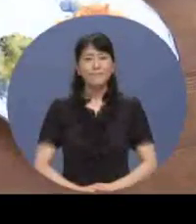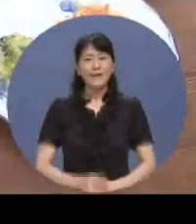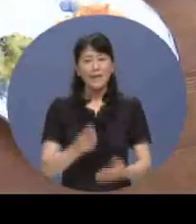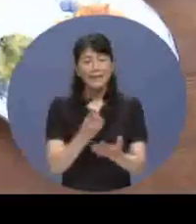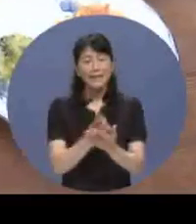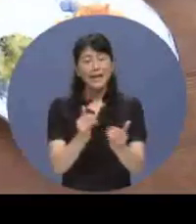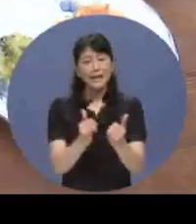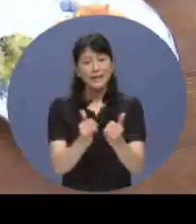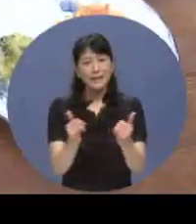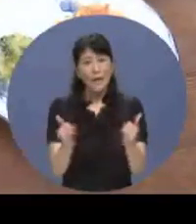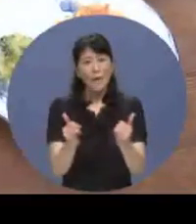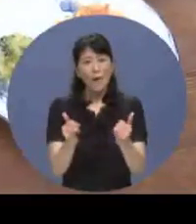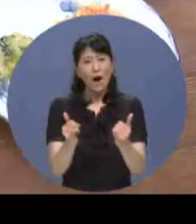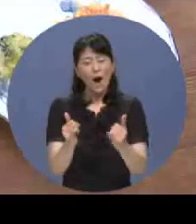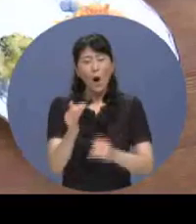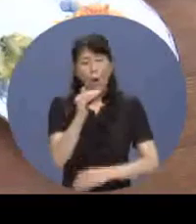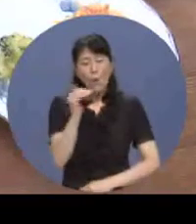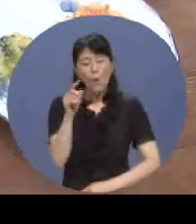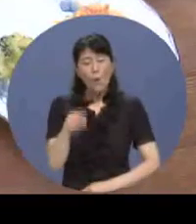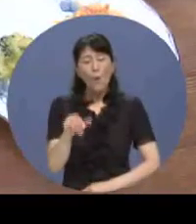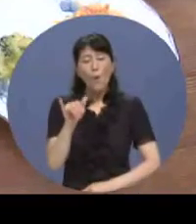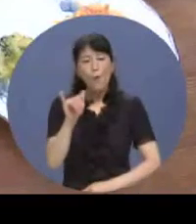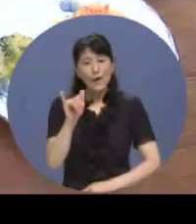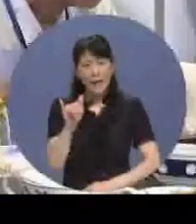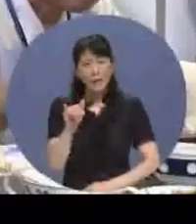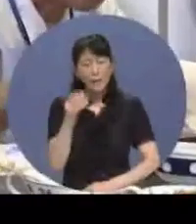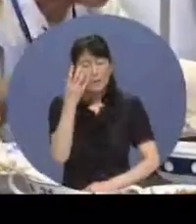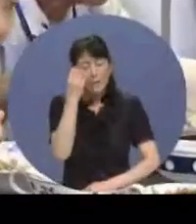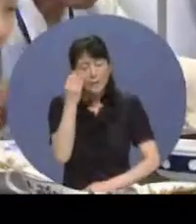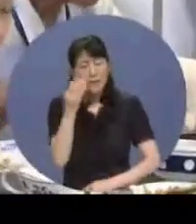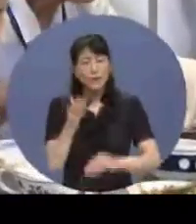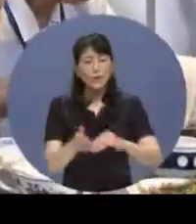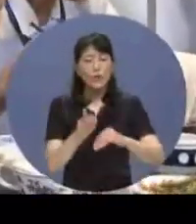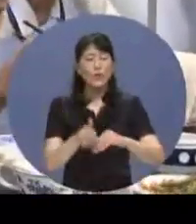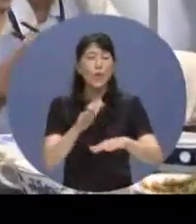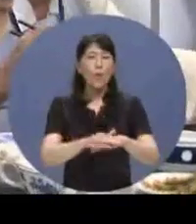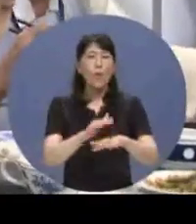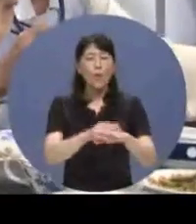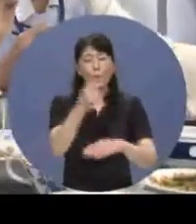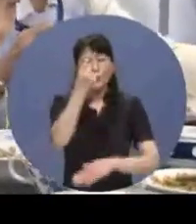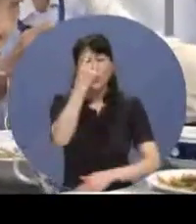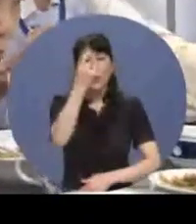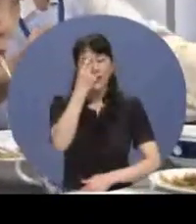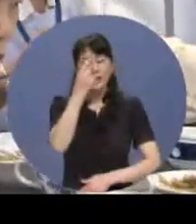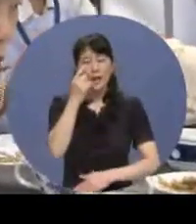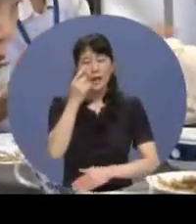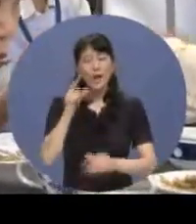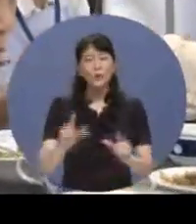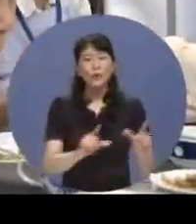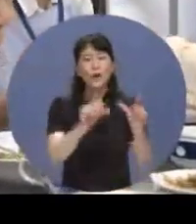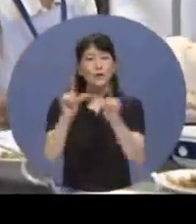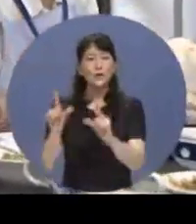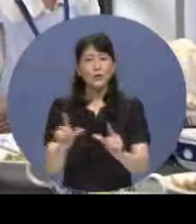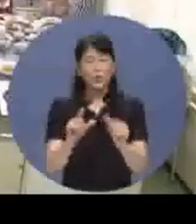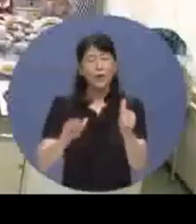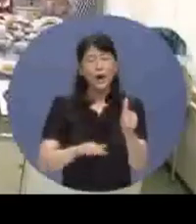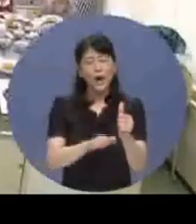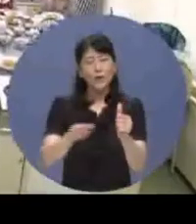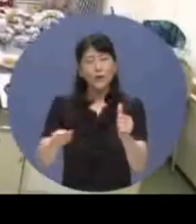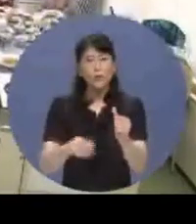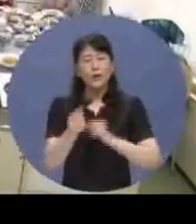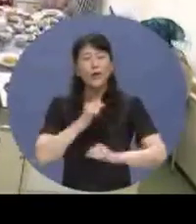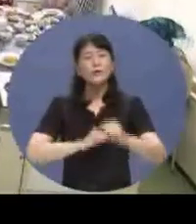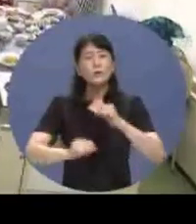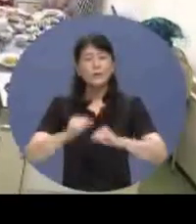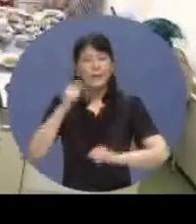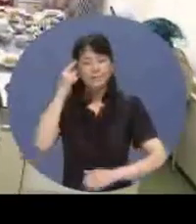参加者はゴーヤの新たな食べ方、調理法を教わりながら、暮らしの中でできる環境活動